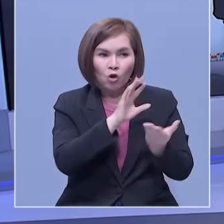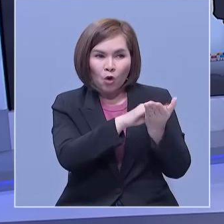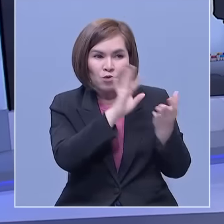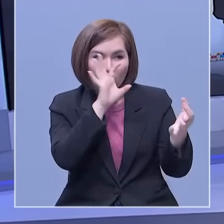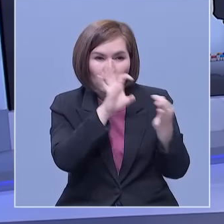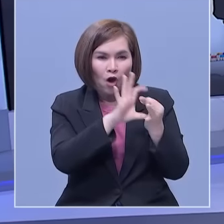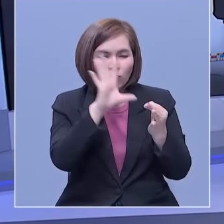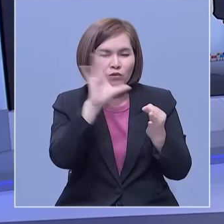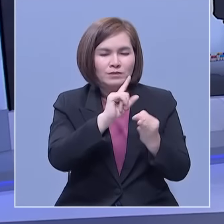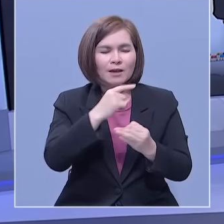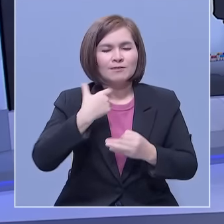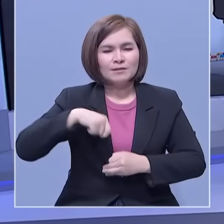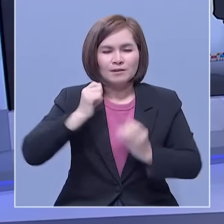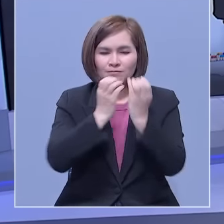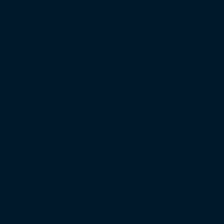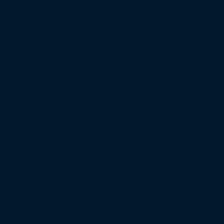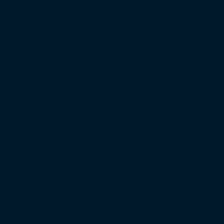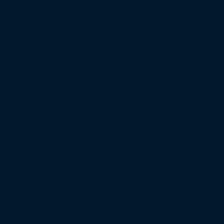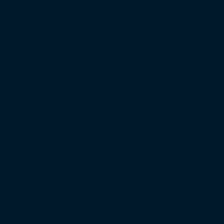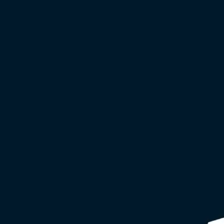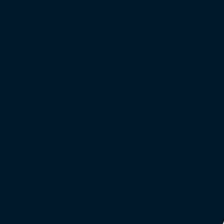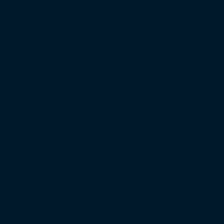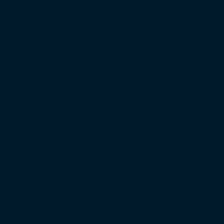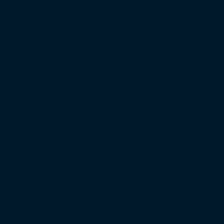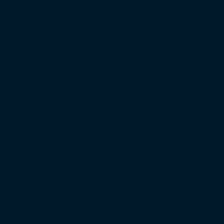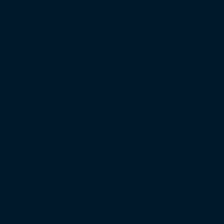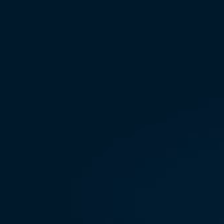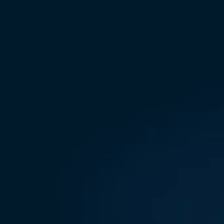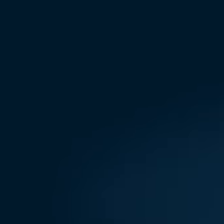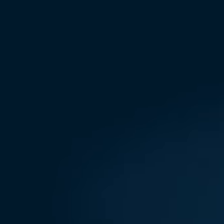ทางศาลรัฐธรรมนูญออกมาแล้วด้วยนะคะอแ